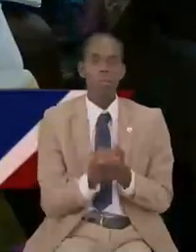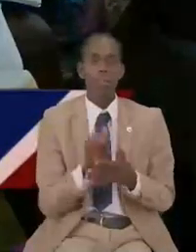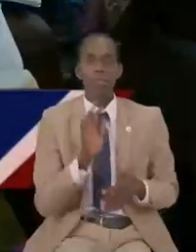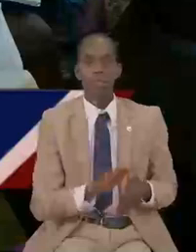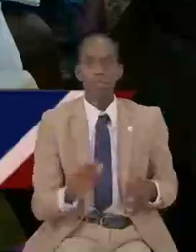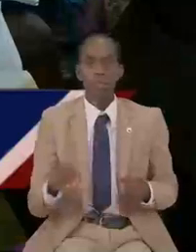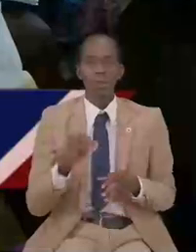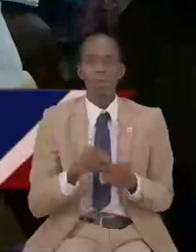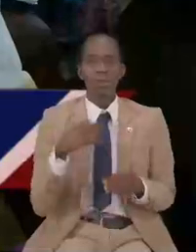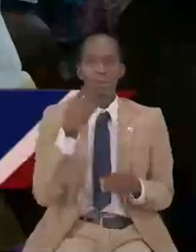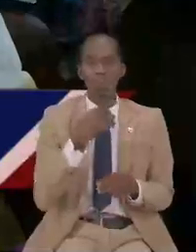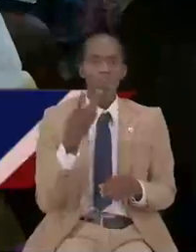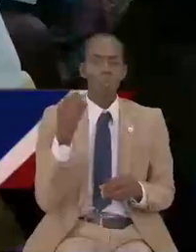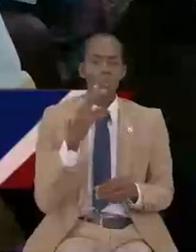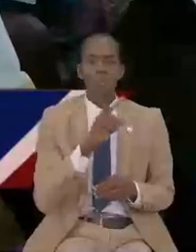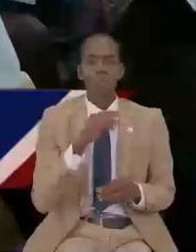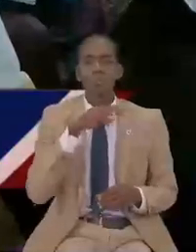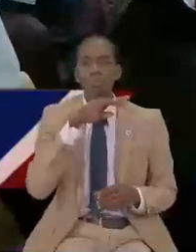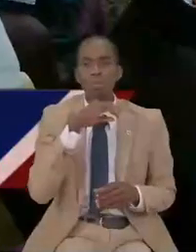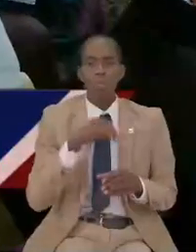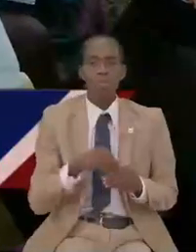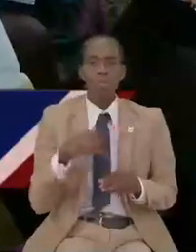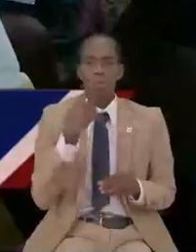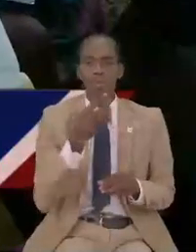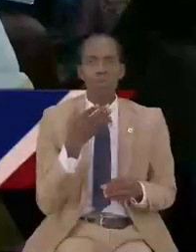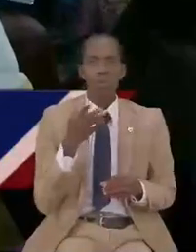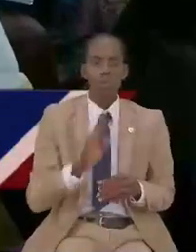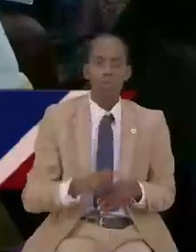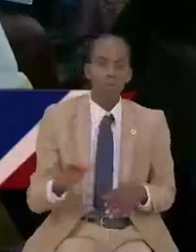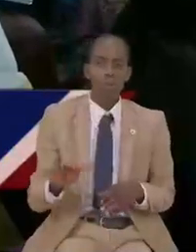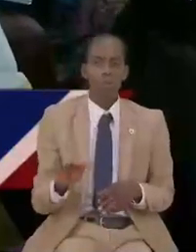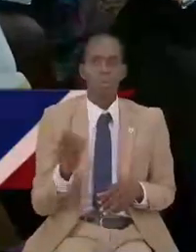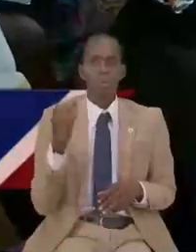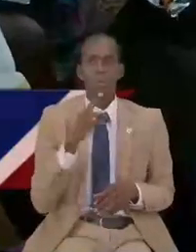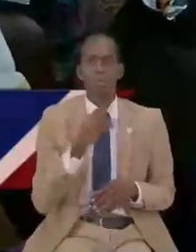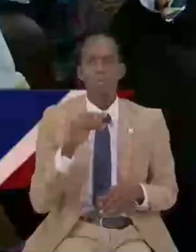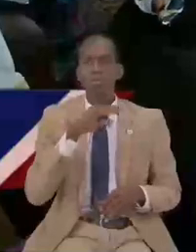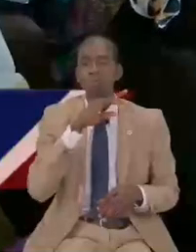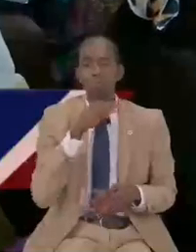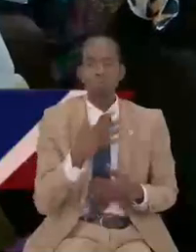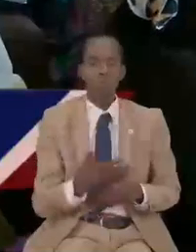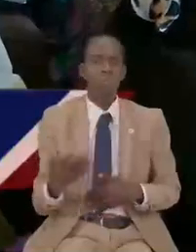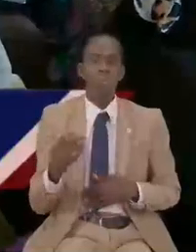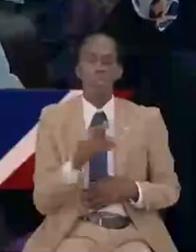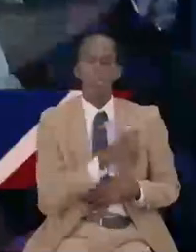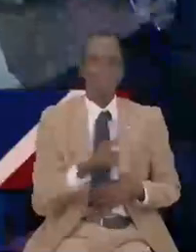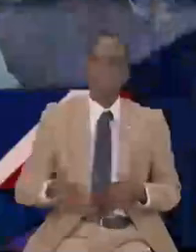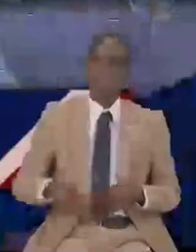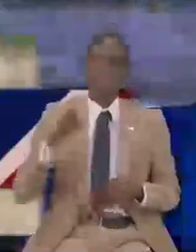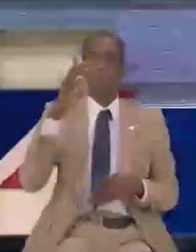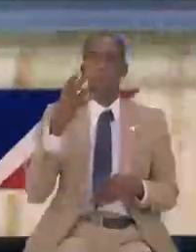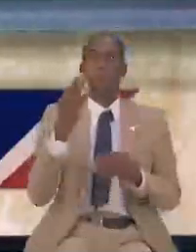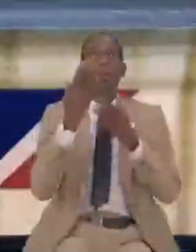sans défaut corporel. De jeunes garçons sans défaut corporel. Le Seigneur, le Dieu du